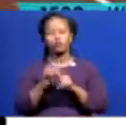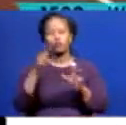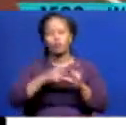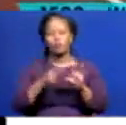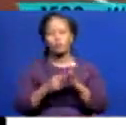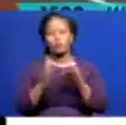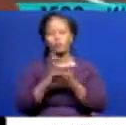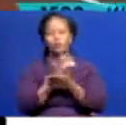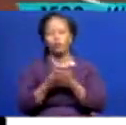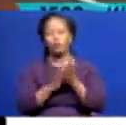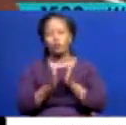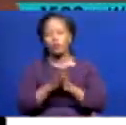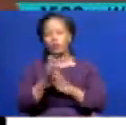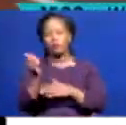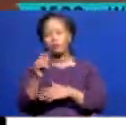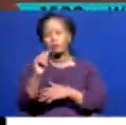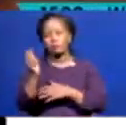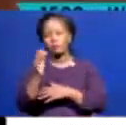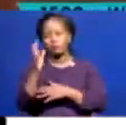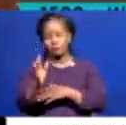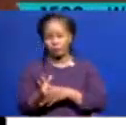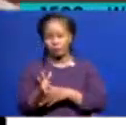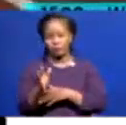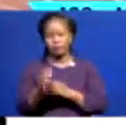mwenzake Nicholas Kipkoril.